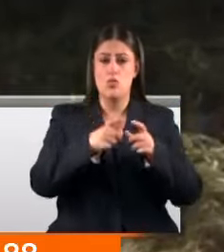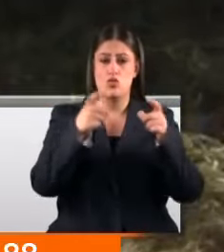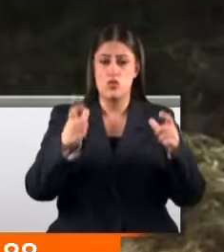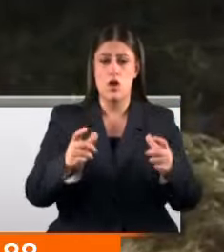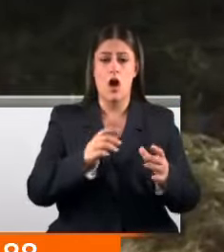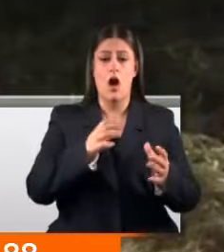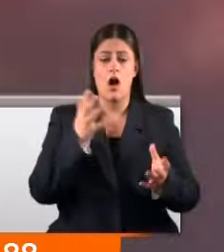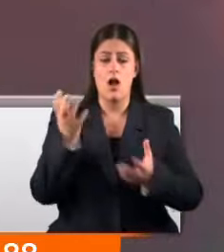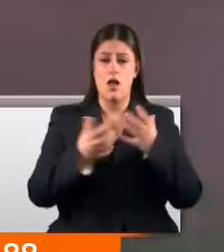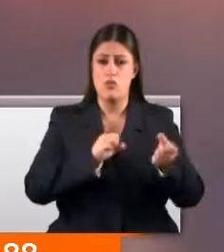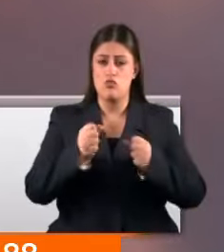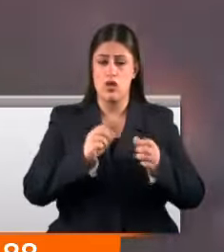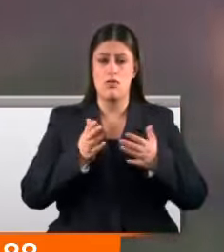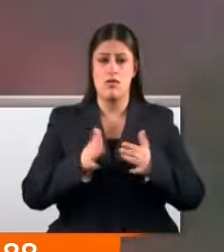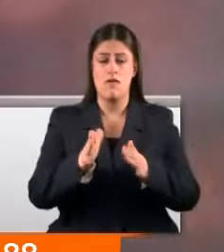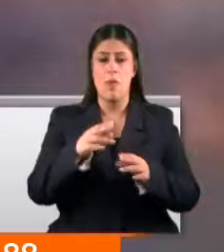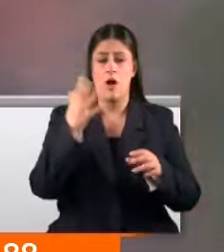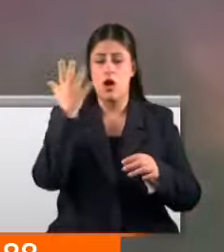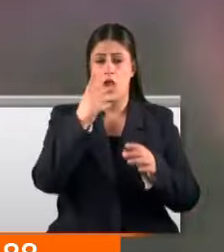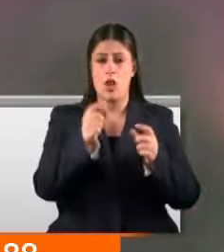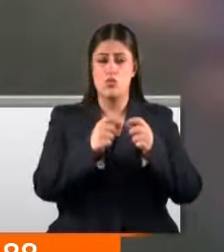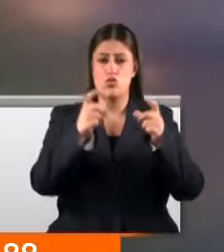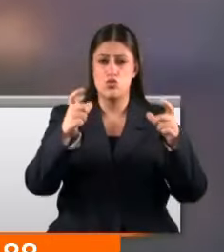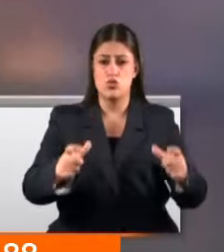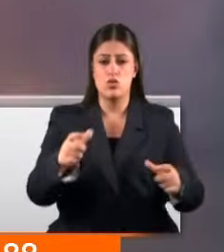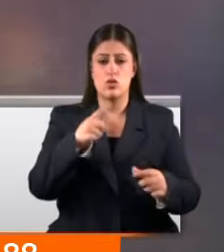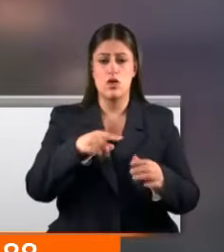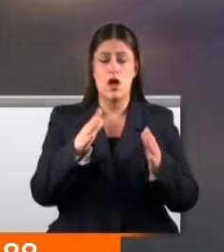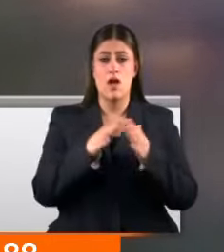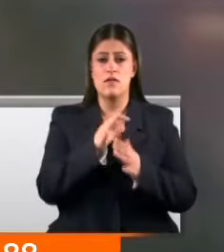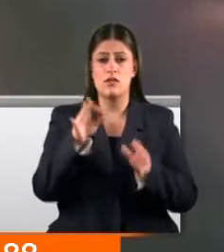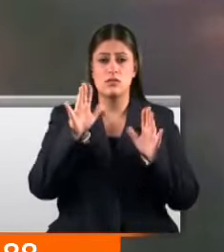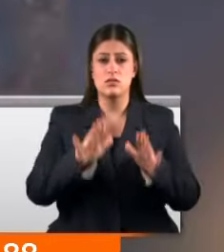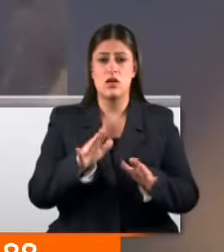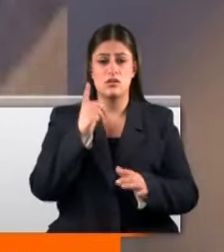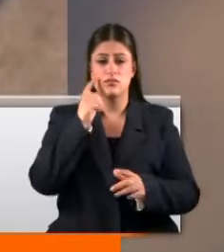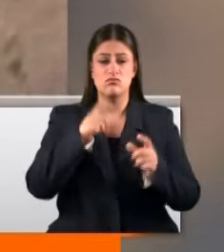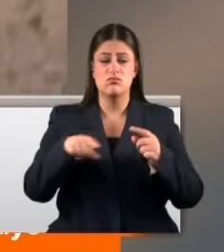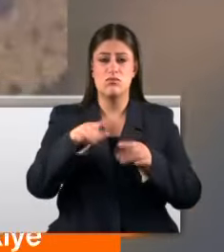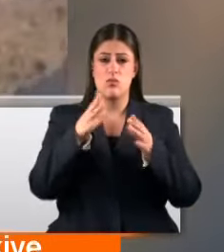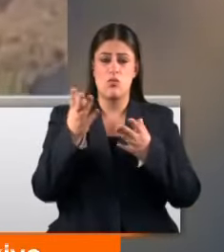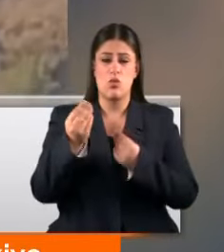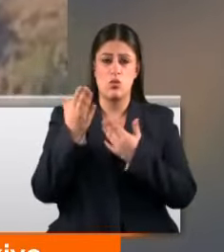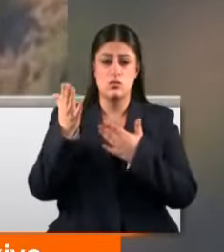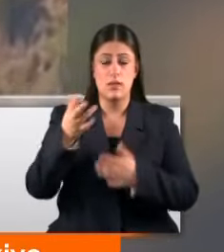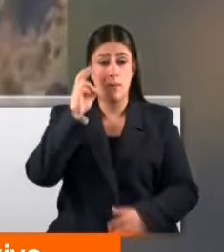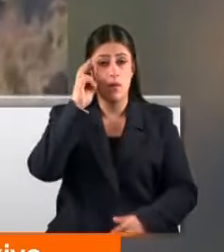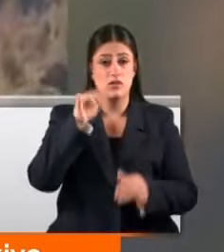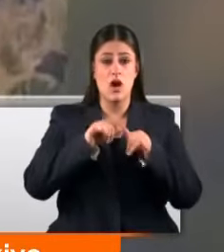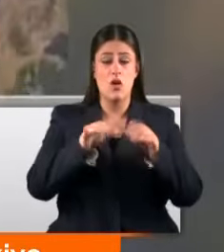mücadele devam ediyor. Karabük onlarca kişinin evsiz kaldığı yerlerden biri oldu. Manisa'da aynı durumun